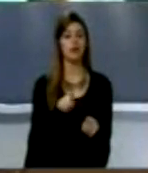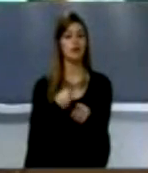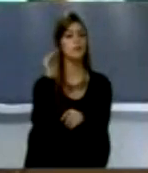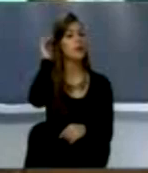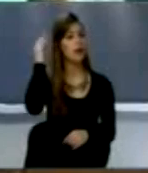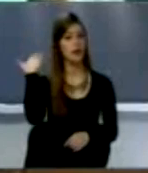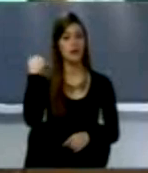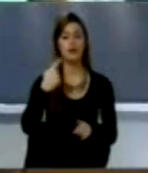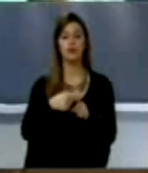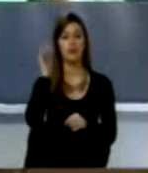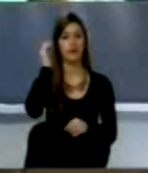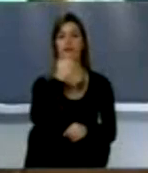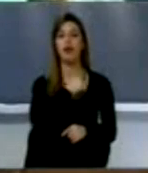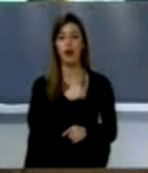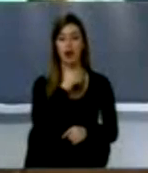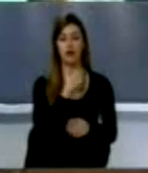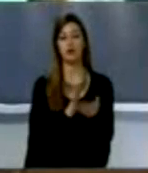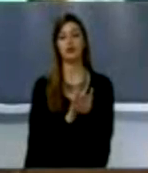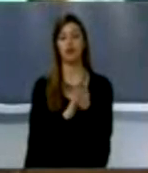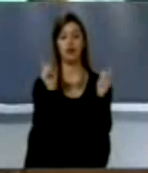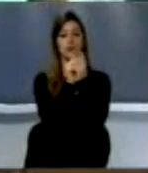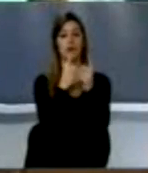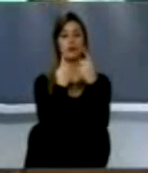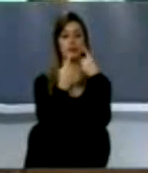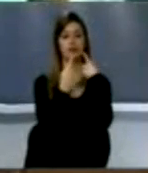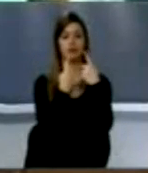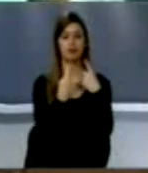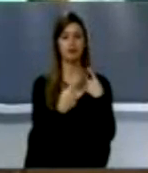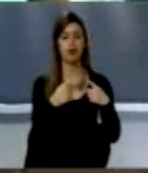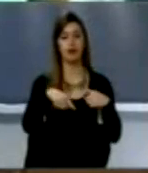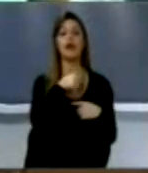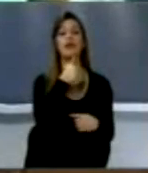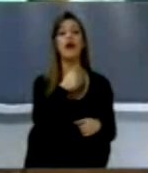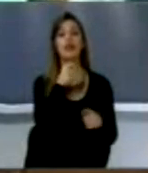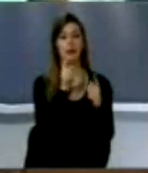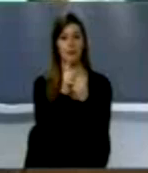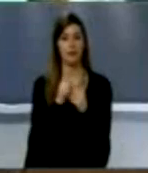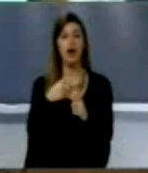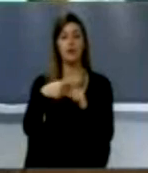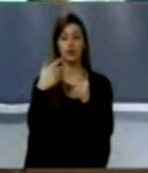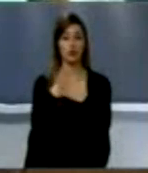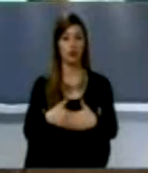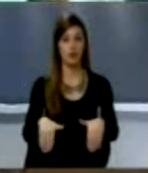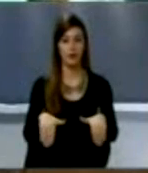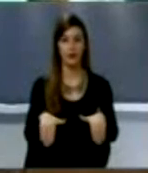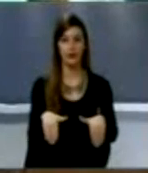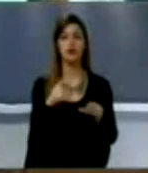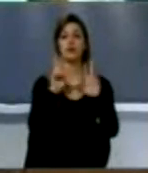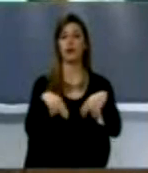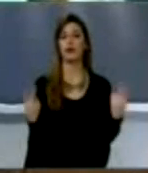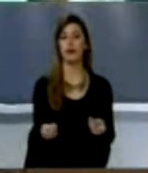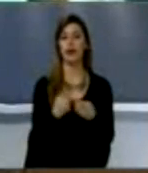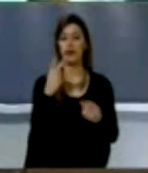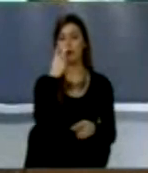i Financave të kishin konsultuar vetëm për 10 minuta me krerët e administratës tatimore dhe asaj doganore, do kishin mësuar se rritja